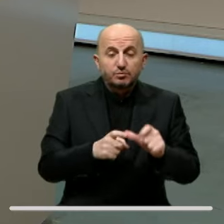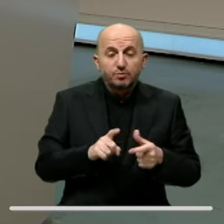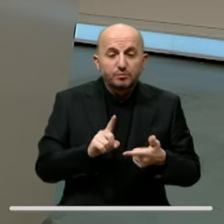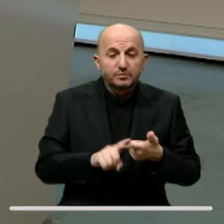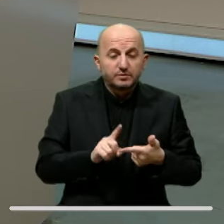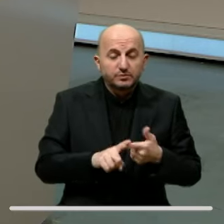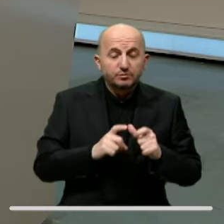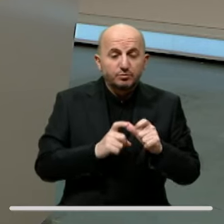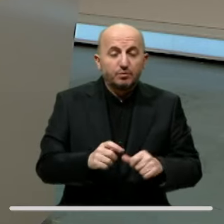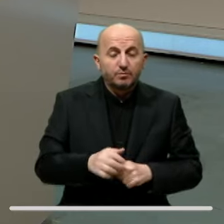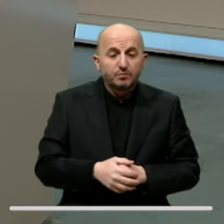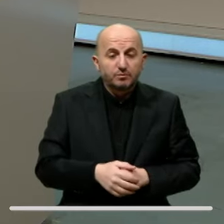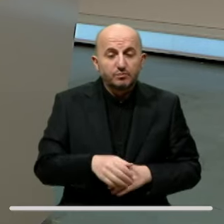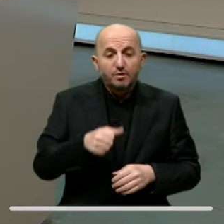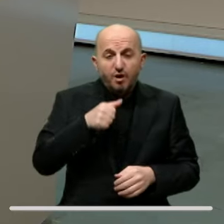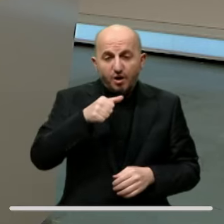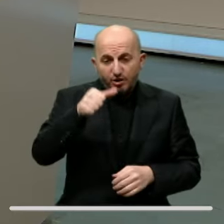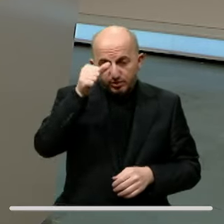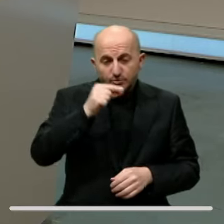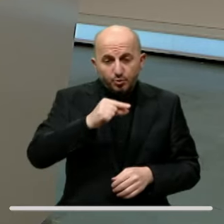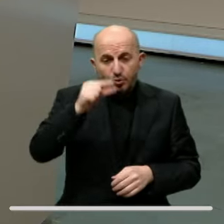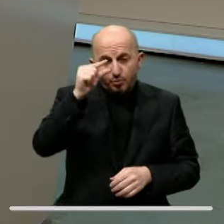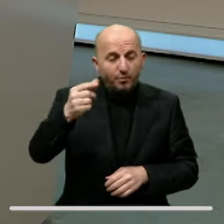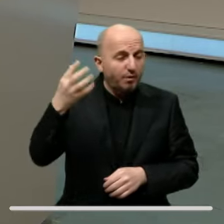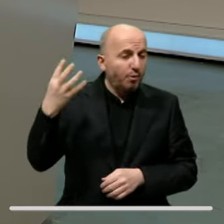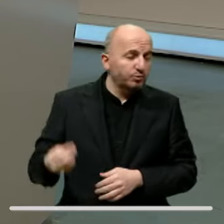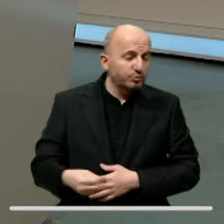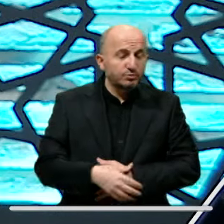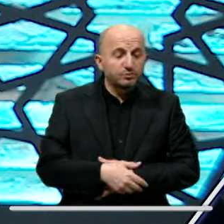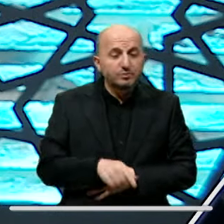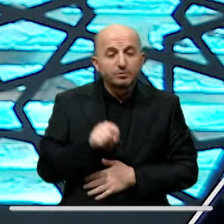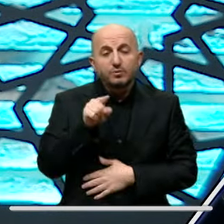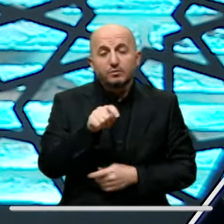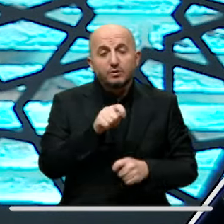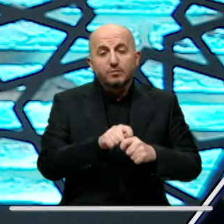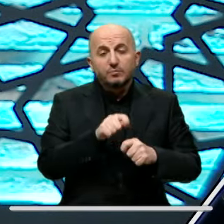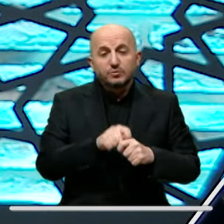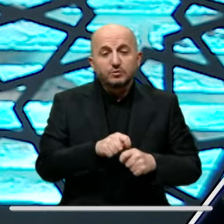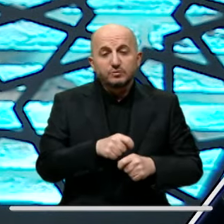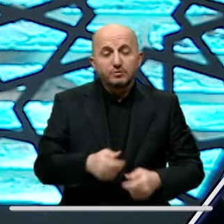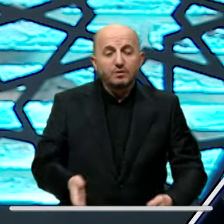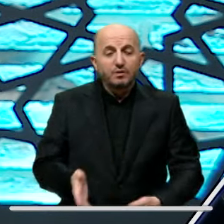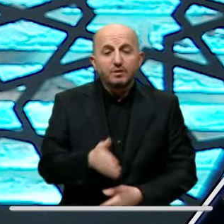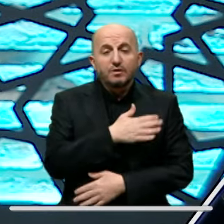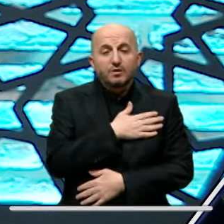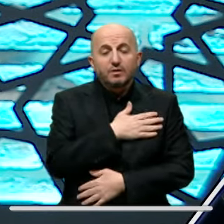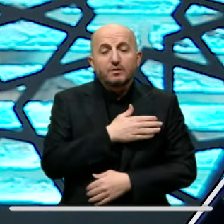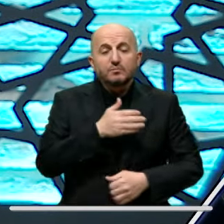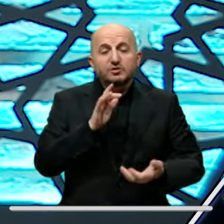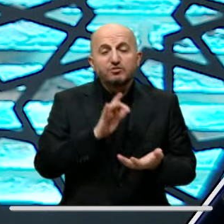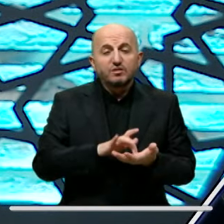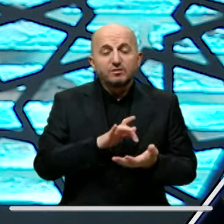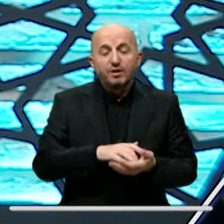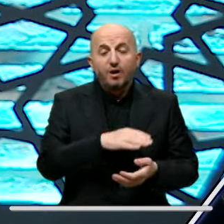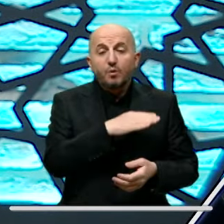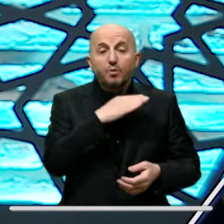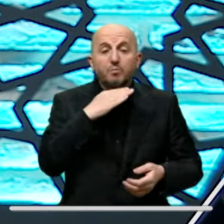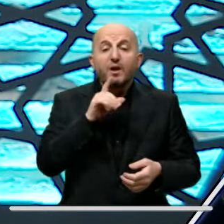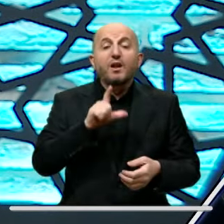da hac olur, umre olur. Oradaki yapmış olduğumuz ihram cezaları, yani kurbanı gerektirmeyen